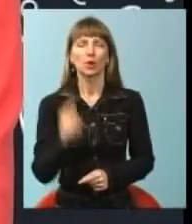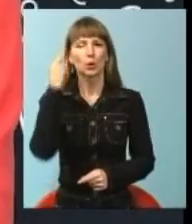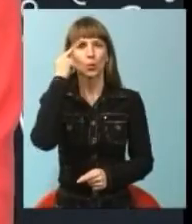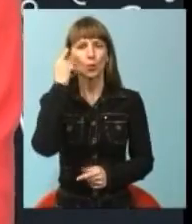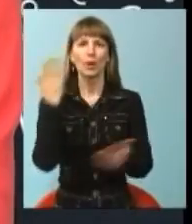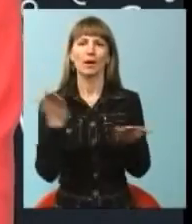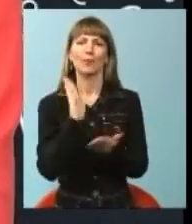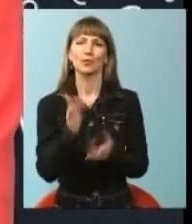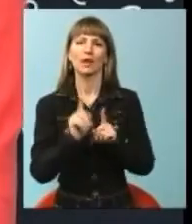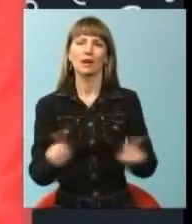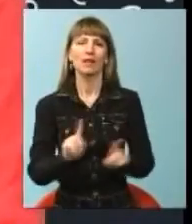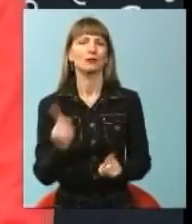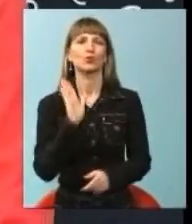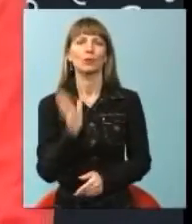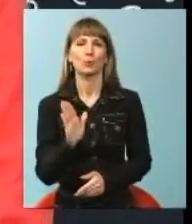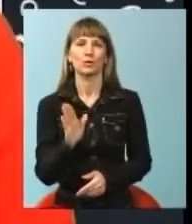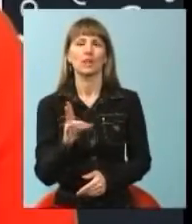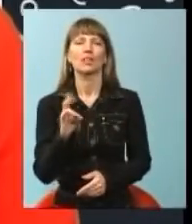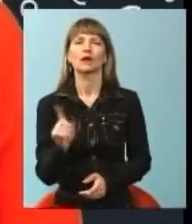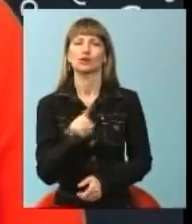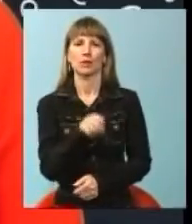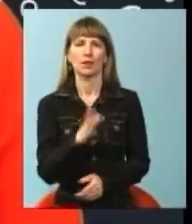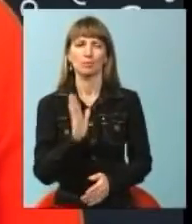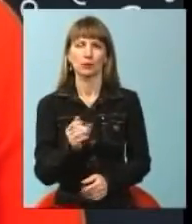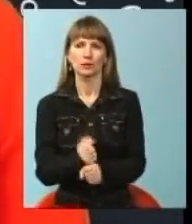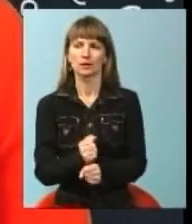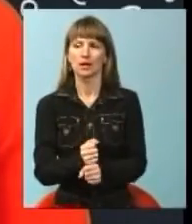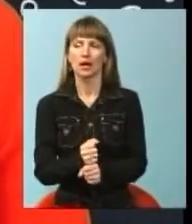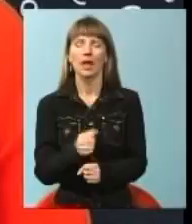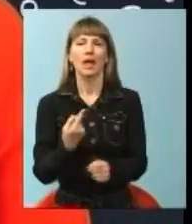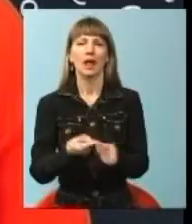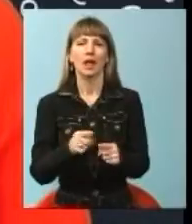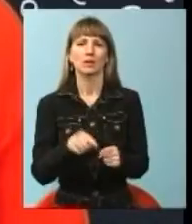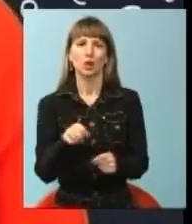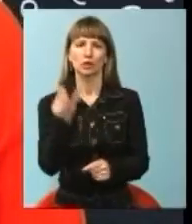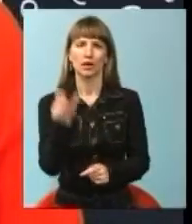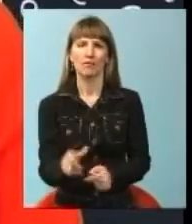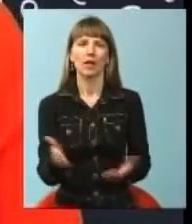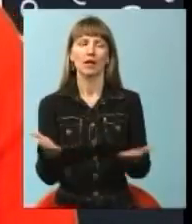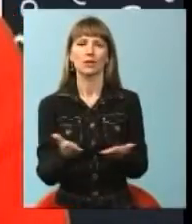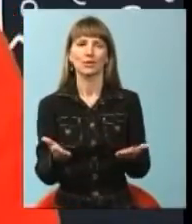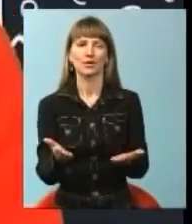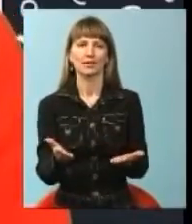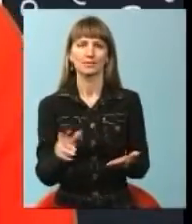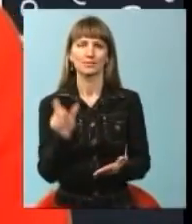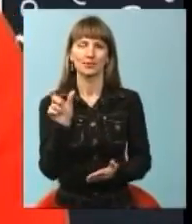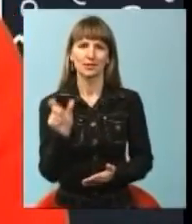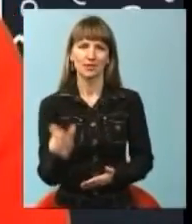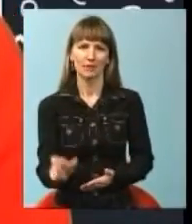реклама, что в ней будет, про что она будет. Маркетолог – это такой